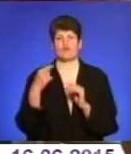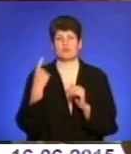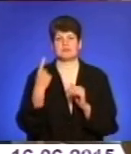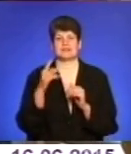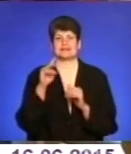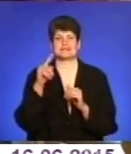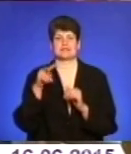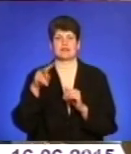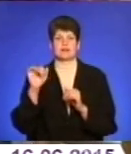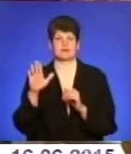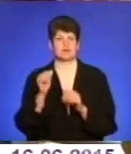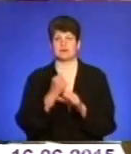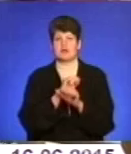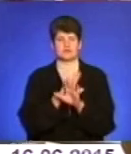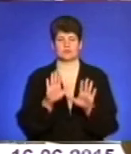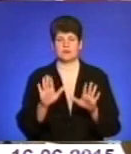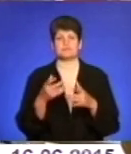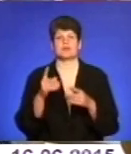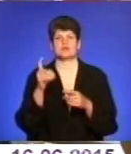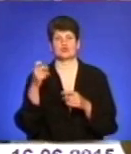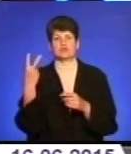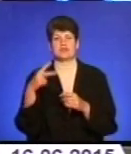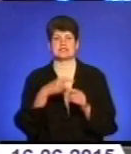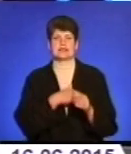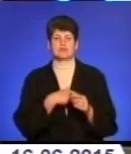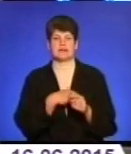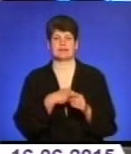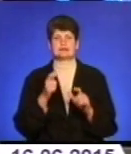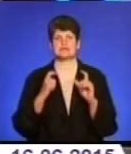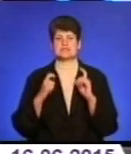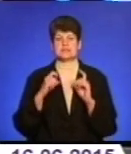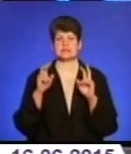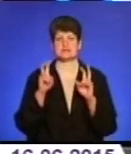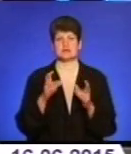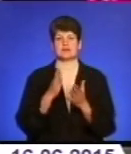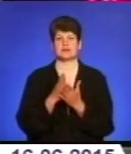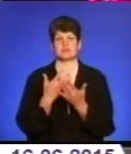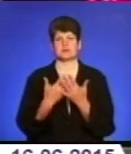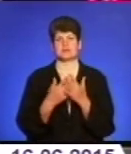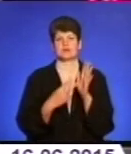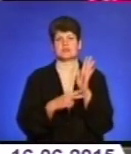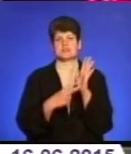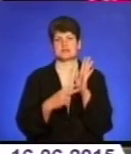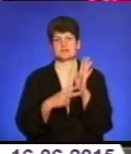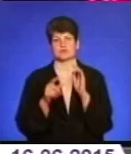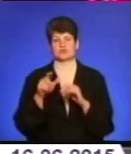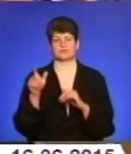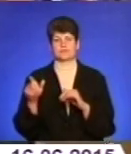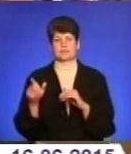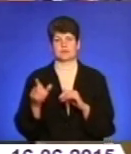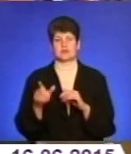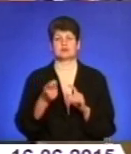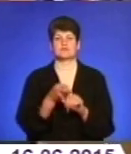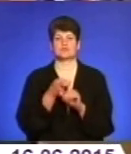спричинила. Зазвичай зі 120 депутатів обласної ради на сесійних засіданнях присутні близько 70. Через